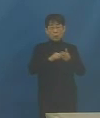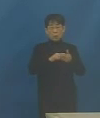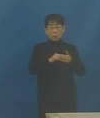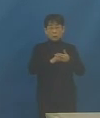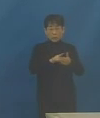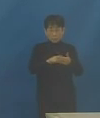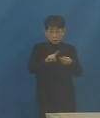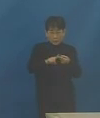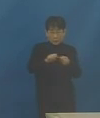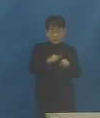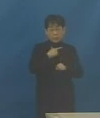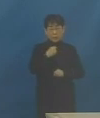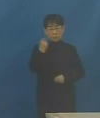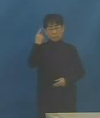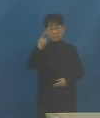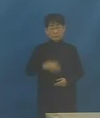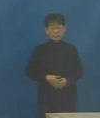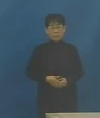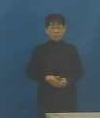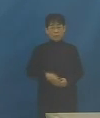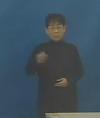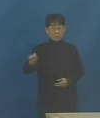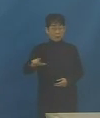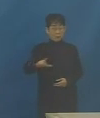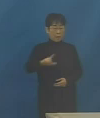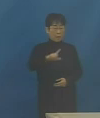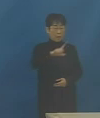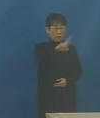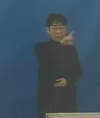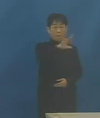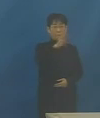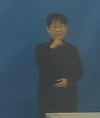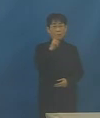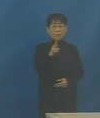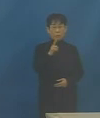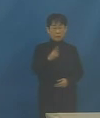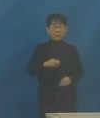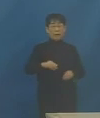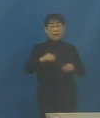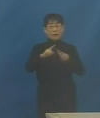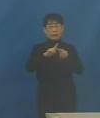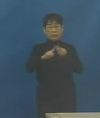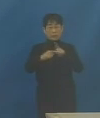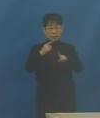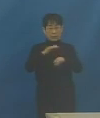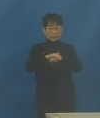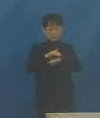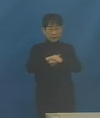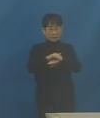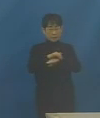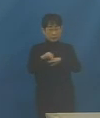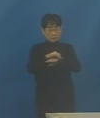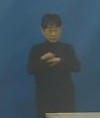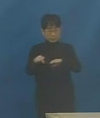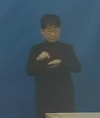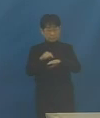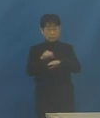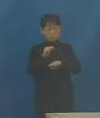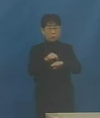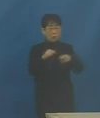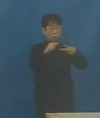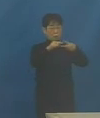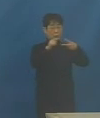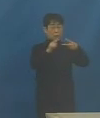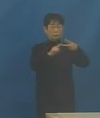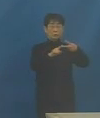山をあのなるべく大きくしないというそういう貴方高い方ですねこのあの2つがあのシュガーに